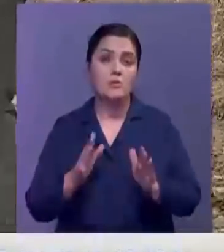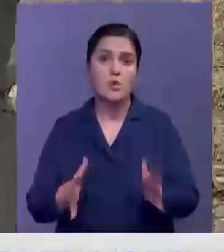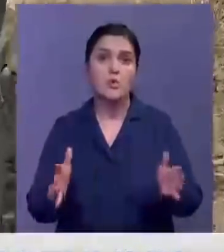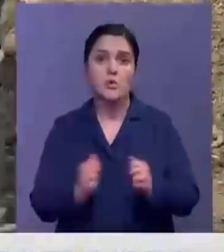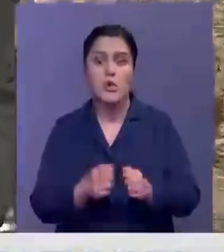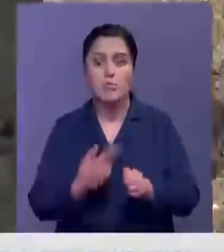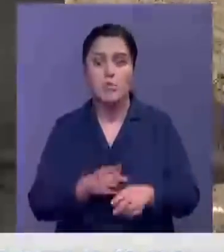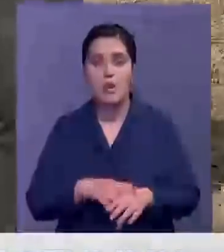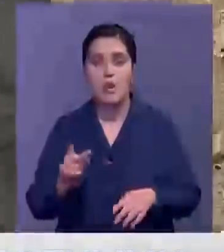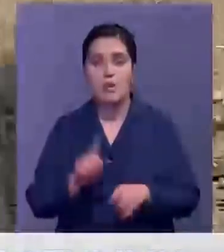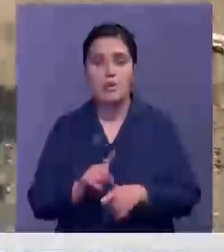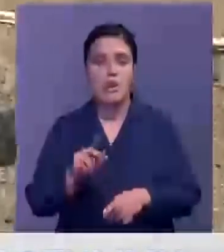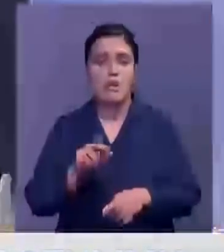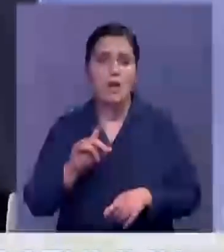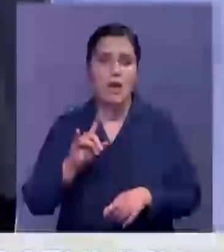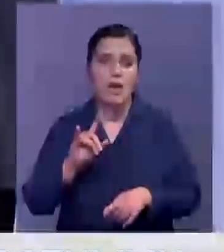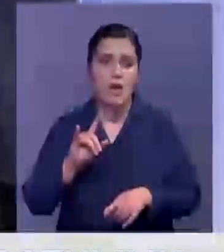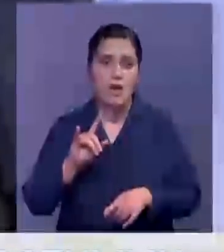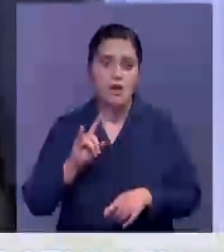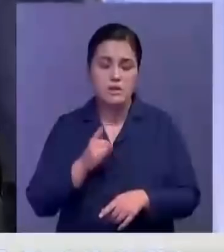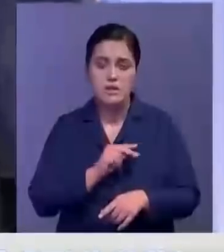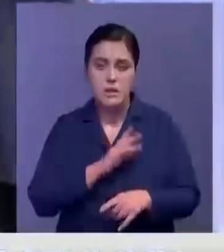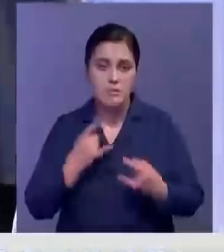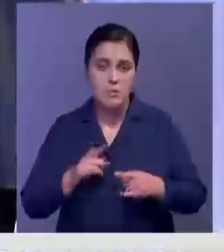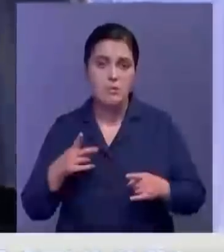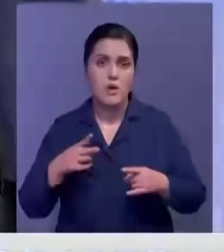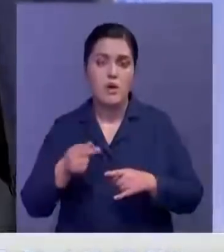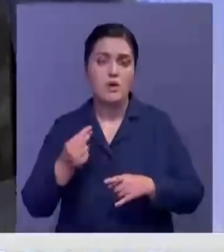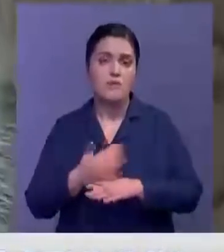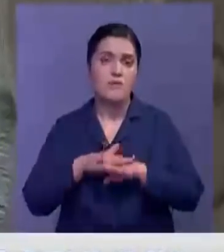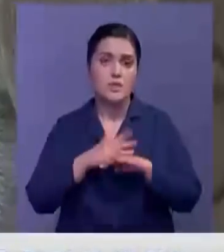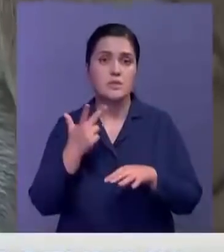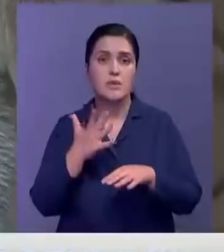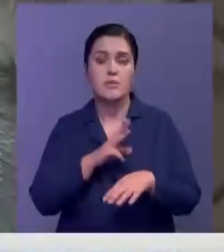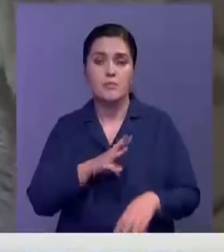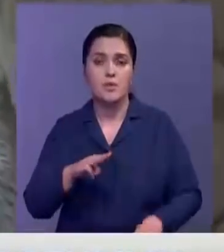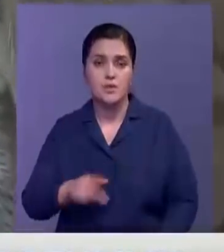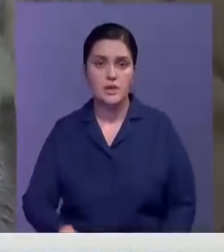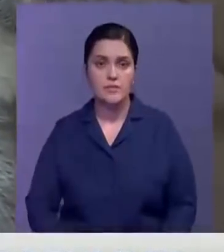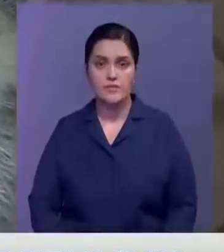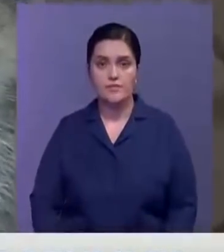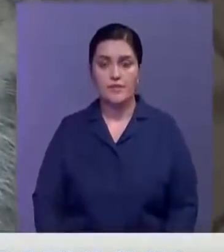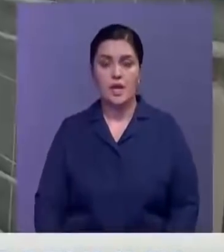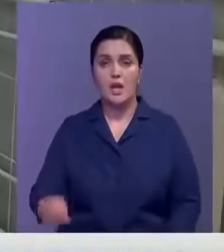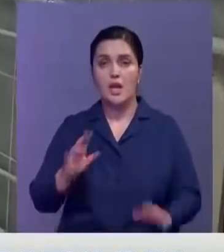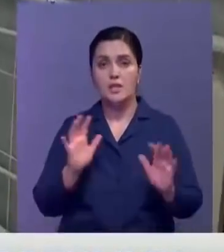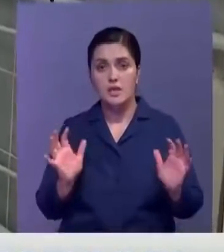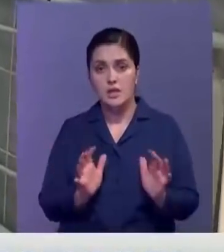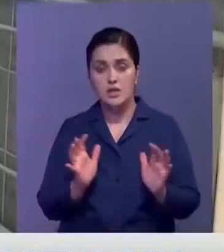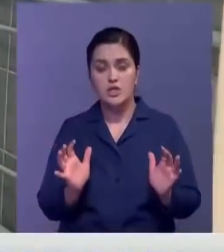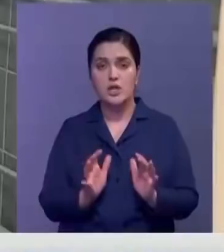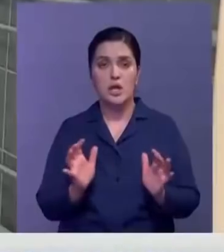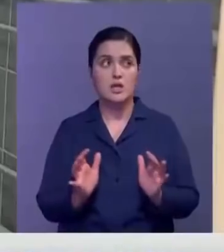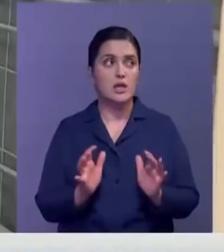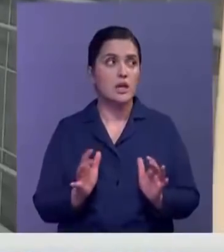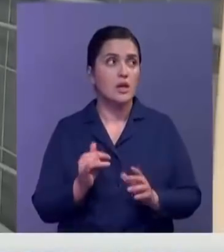на это выделили свыше 35 миллионов тенге. Для содержания и проведения операции